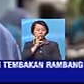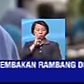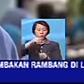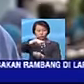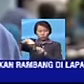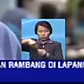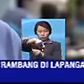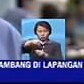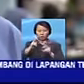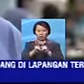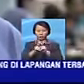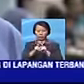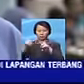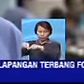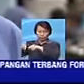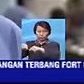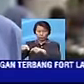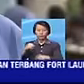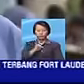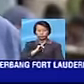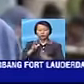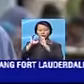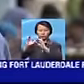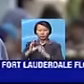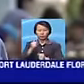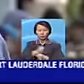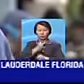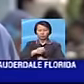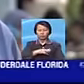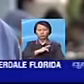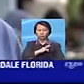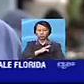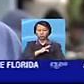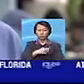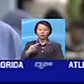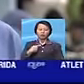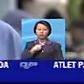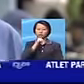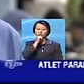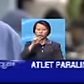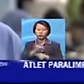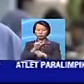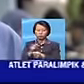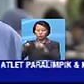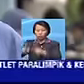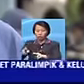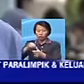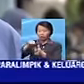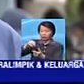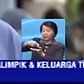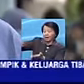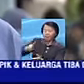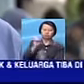sekitar kampung ini, iaitu saya sukarela, gotong royong. Kita tidak menggunakan kontrak ataupun bayar kepada